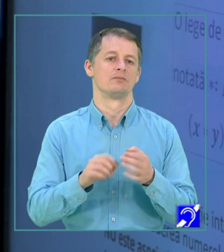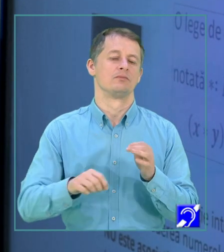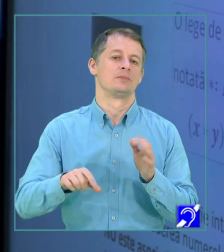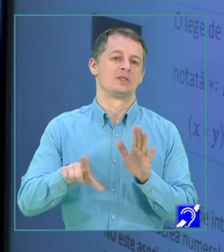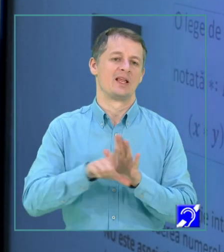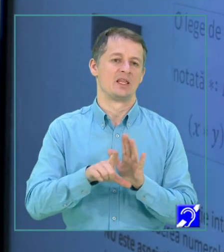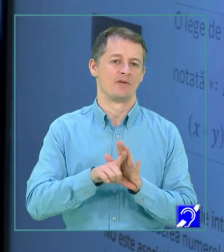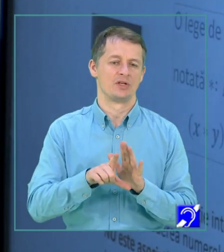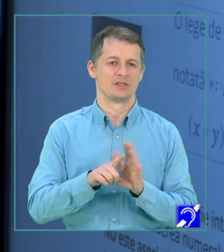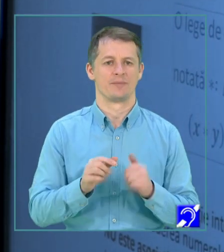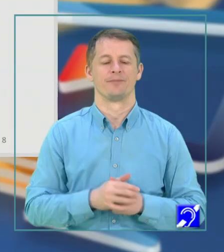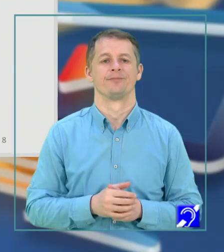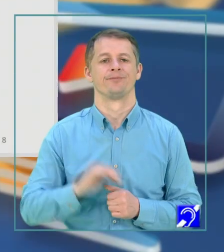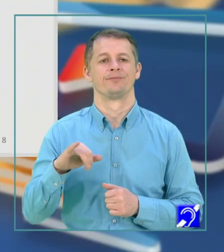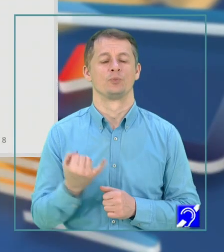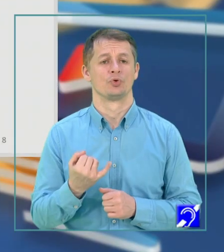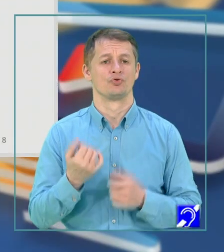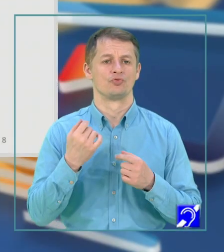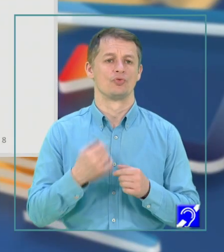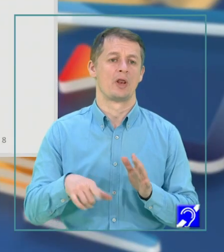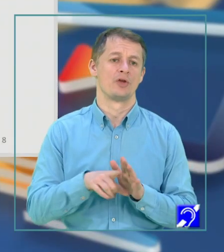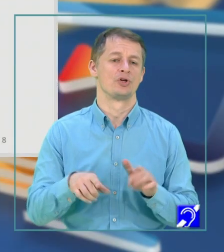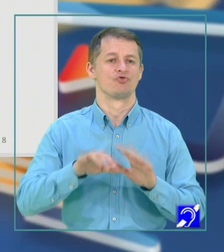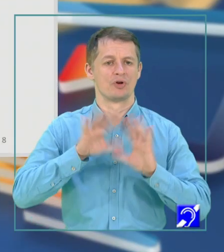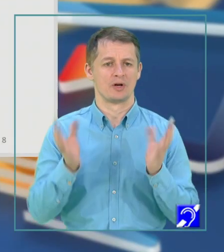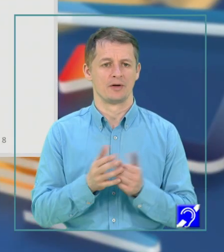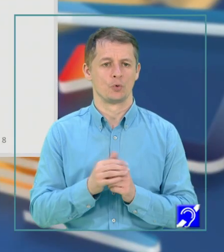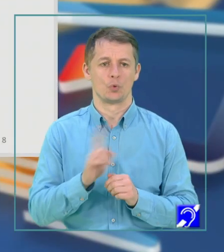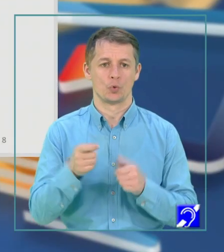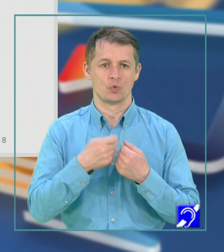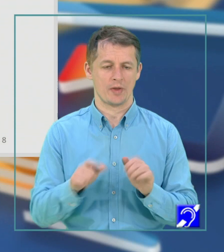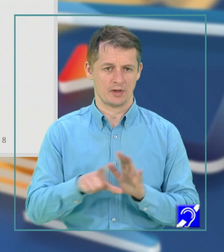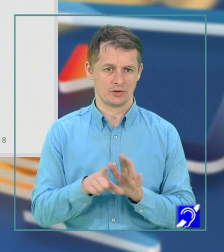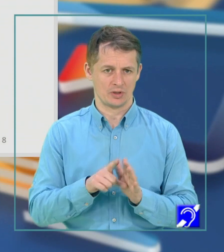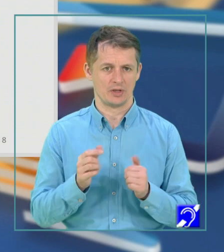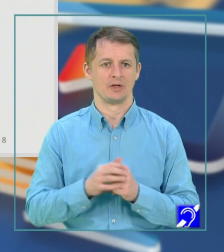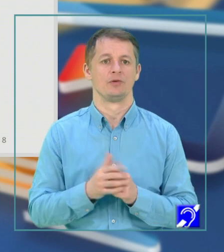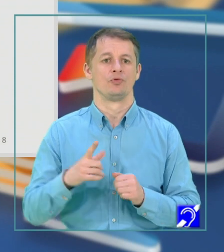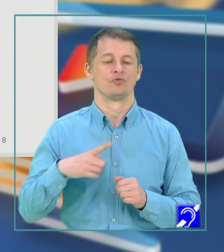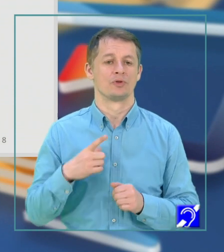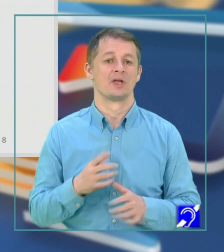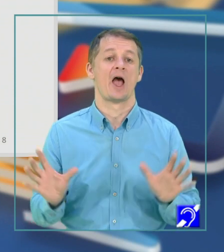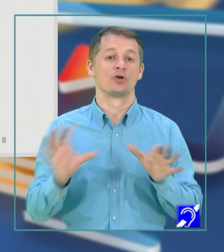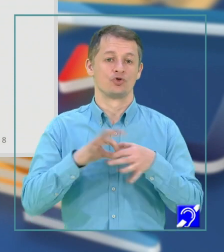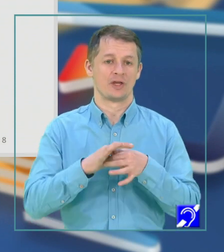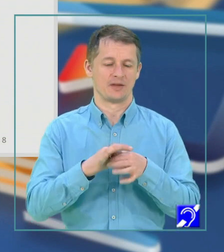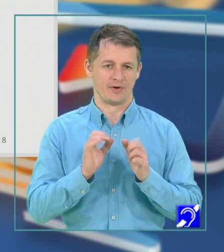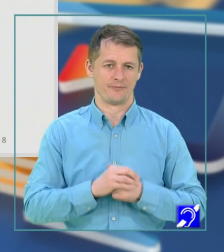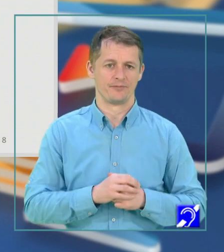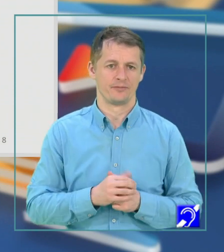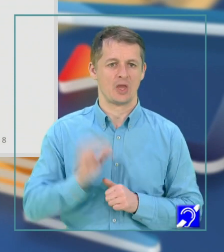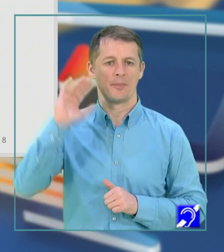de compoziție în general. Nu toate legile de compoziție internă sunt asociative. Amintiți-vă